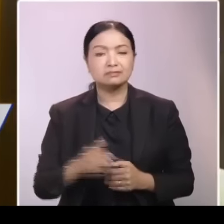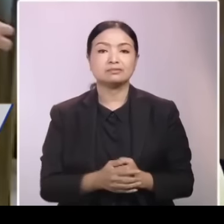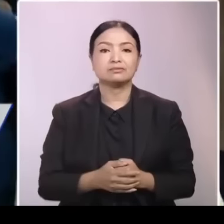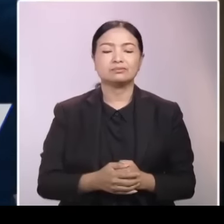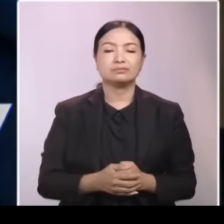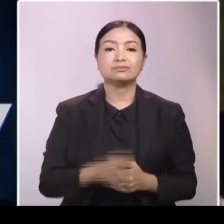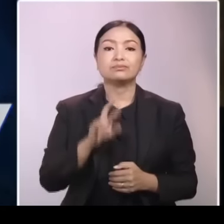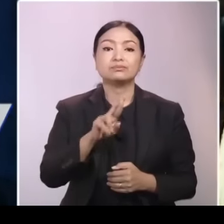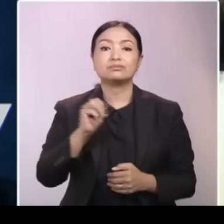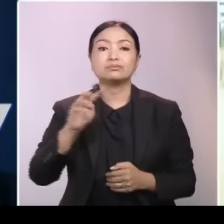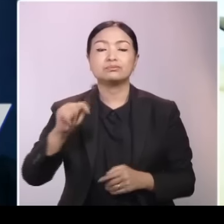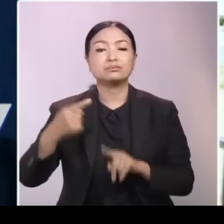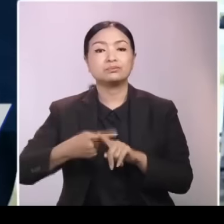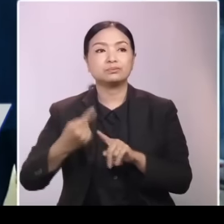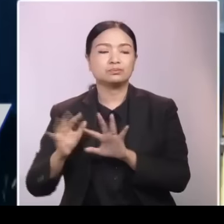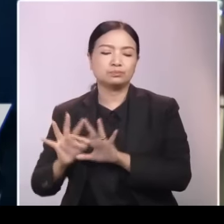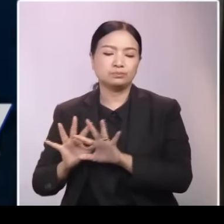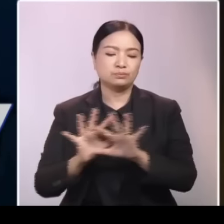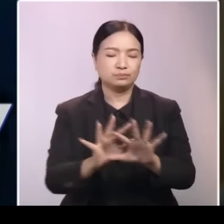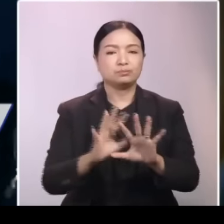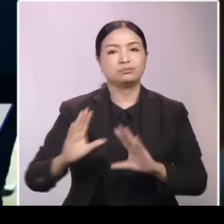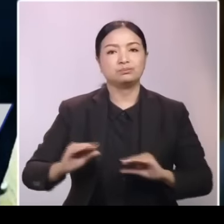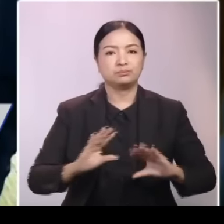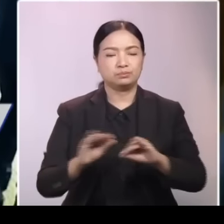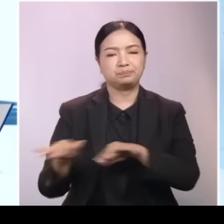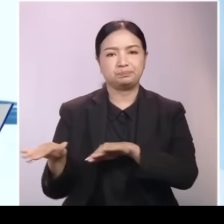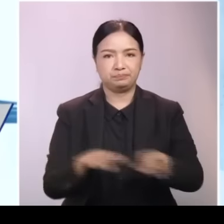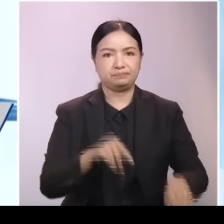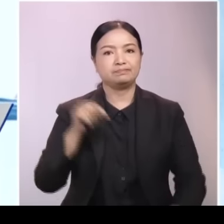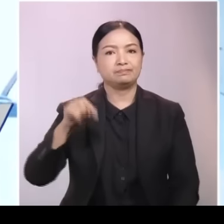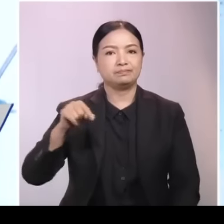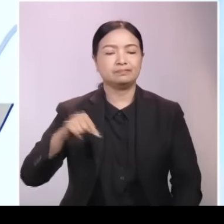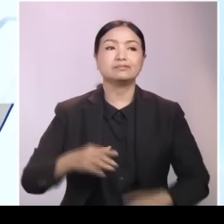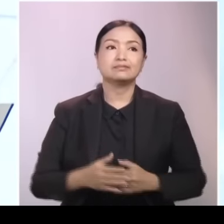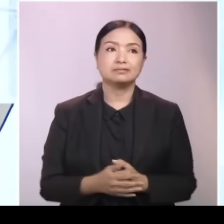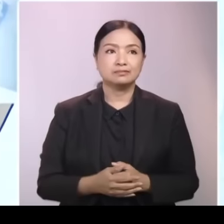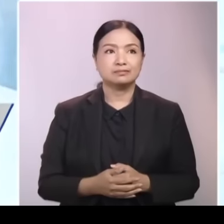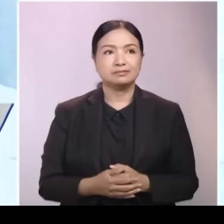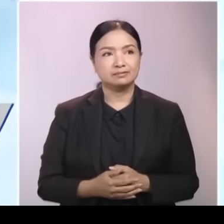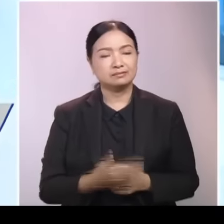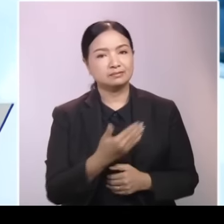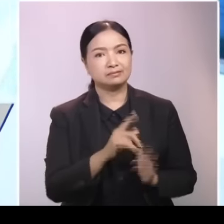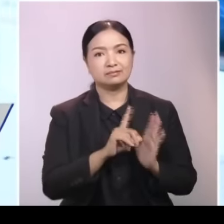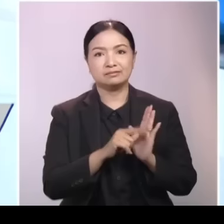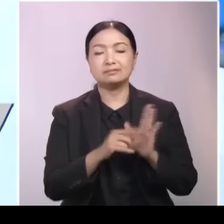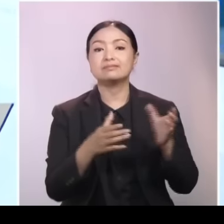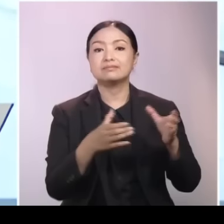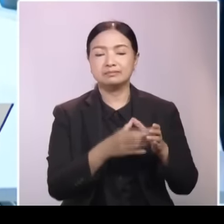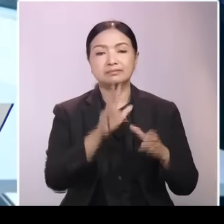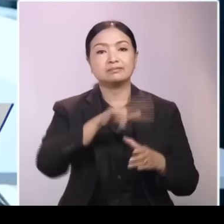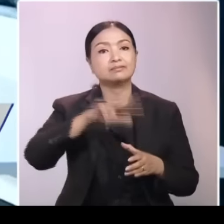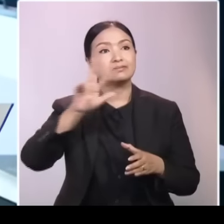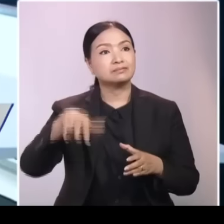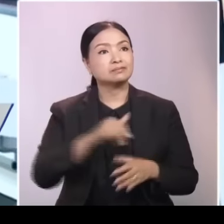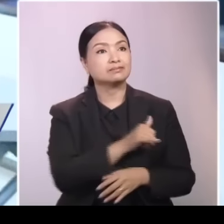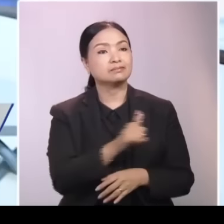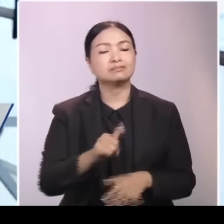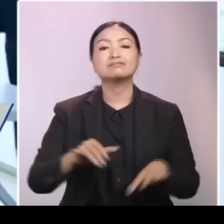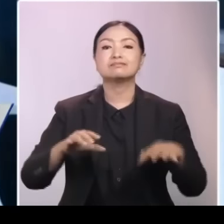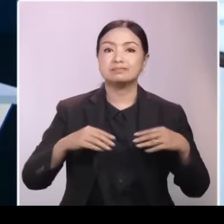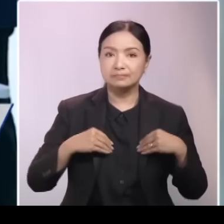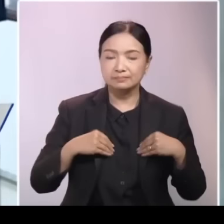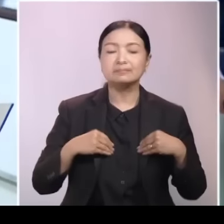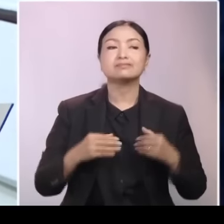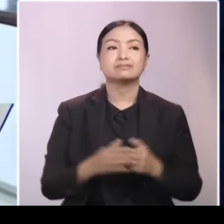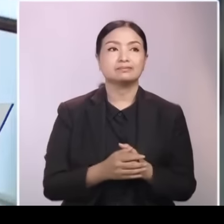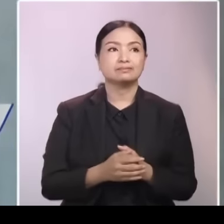าการรัฐมนตรีจากพรรคเพื่อไทยมาประชุมกันอย่างพร้อมเพียงทีเดียวค่ะนายสรวงศ์เทียนทองค่ะเลขาธิการพรรคเพื่อไทยค่ะยอมรับค่ะว่